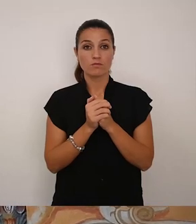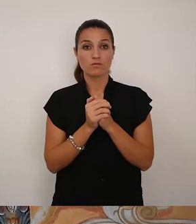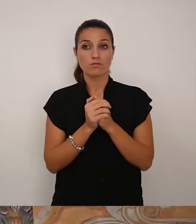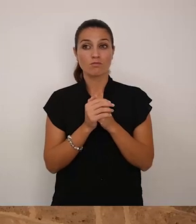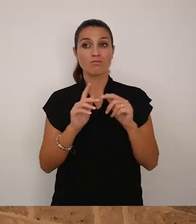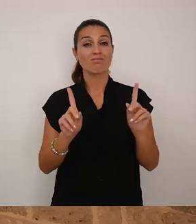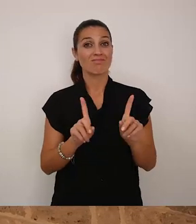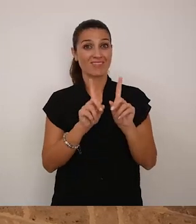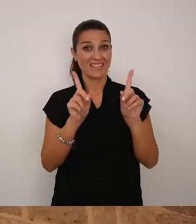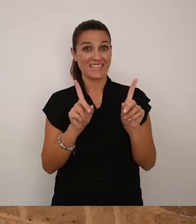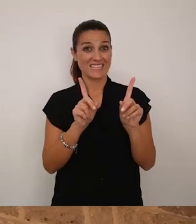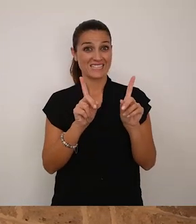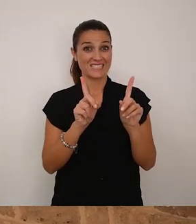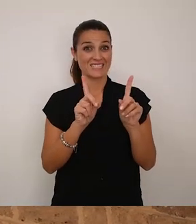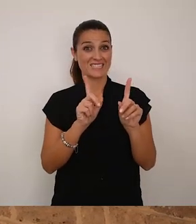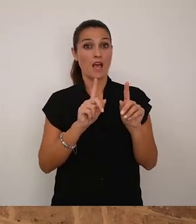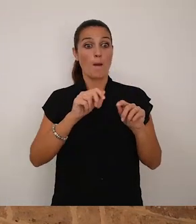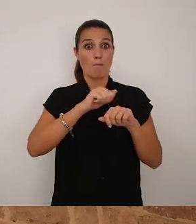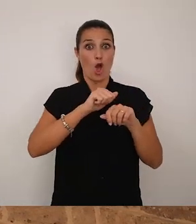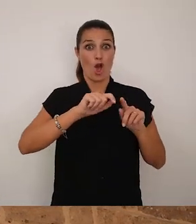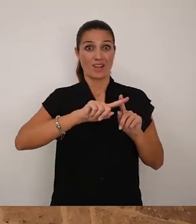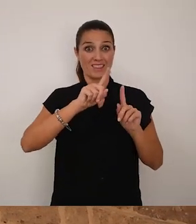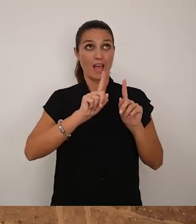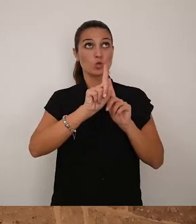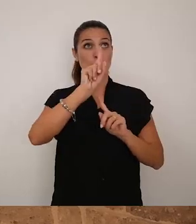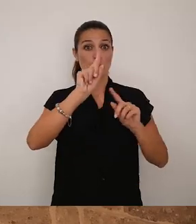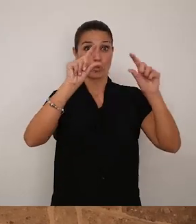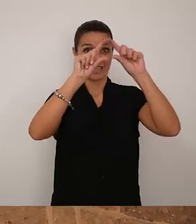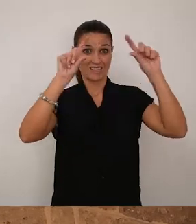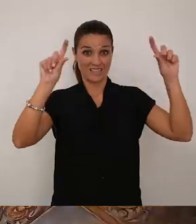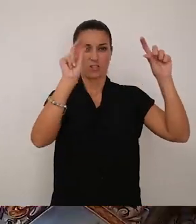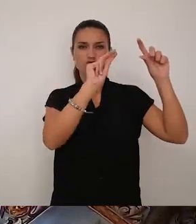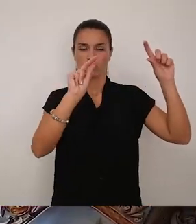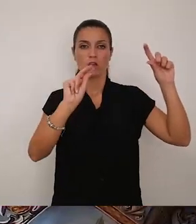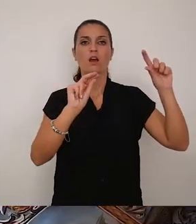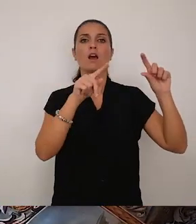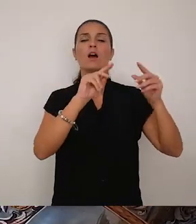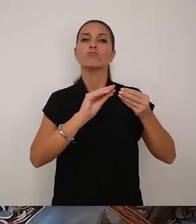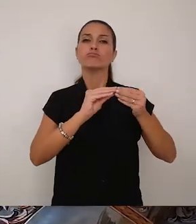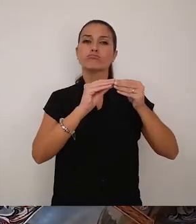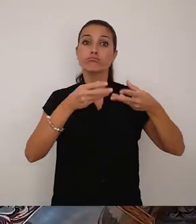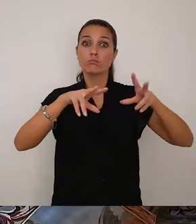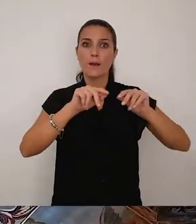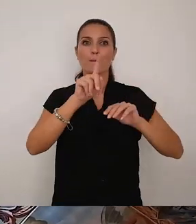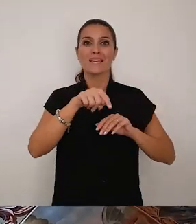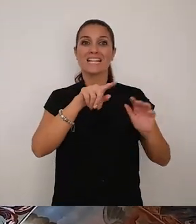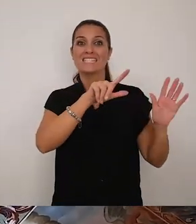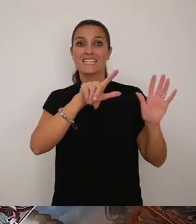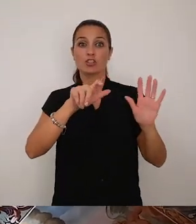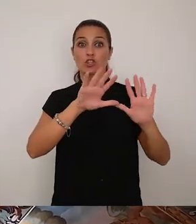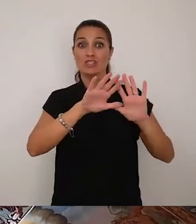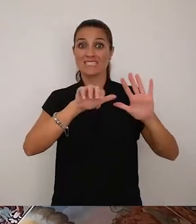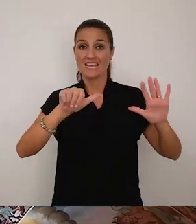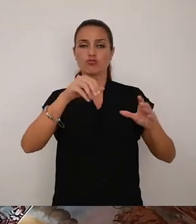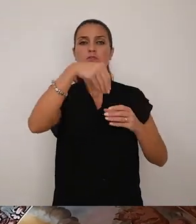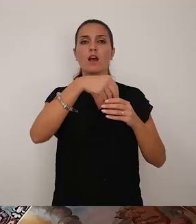L'edificio, come recita il cartiglio spiegato sul portale, venne ricostruito nel 1716 e il suo interno conserva